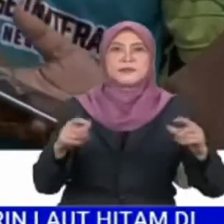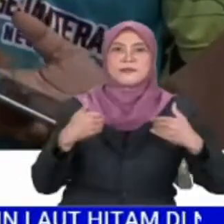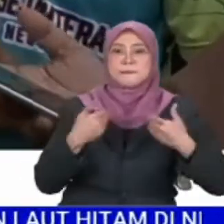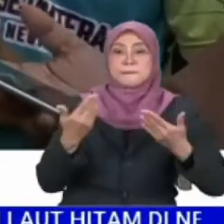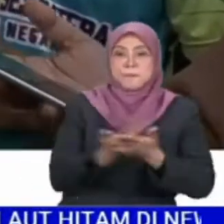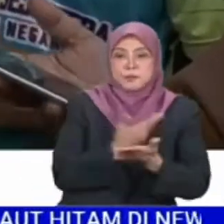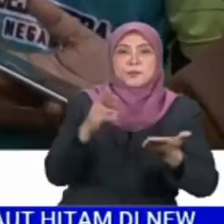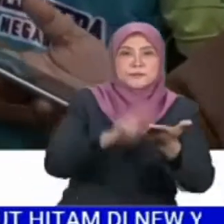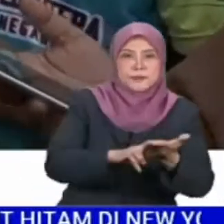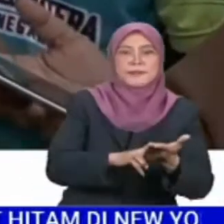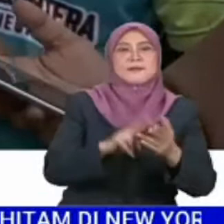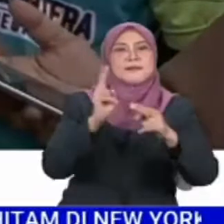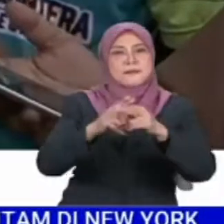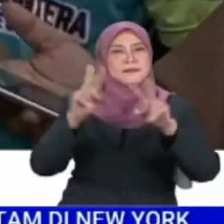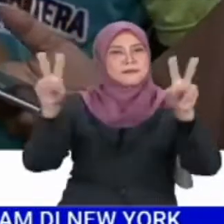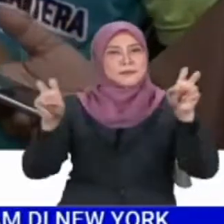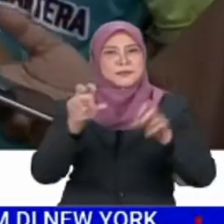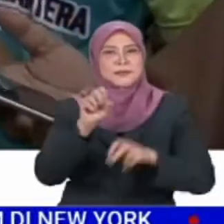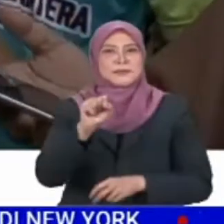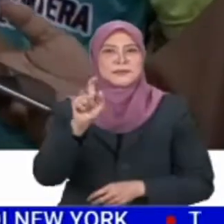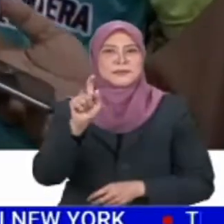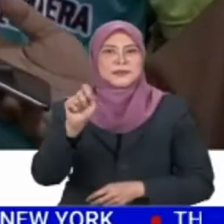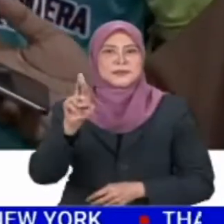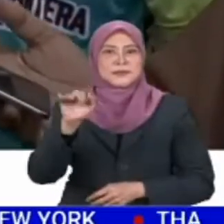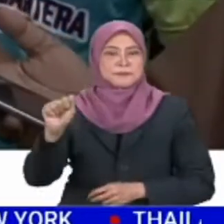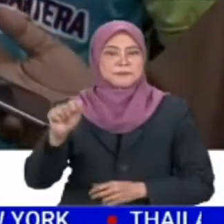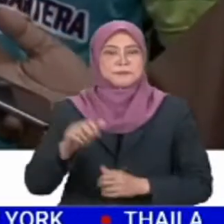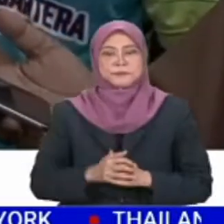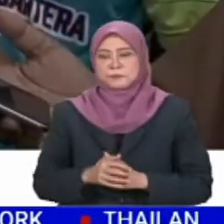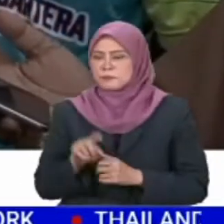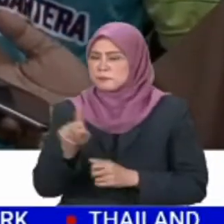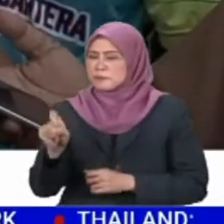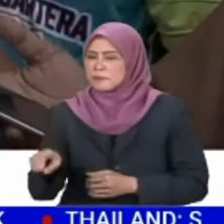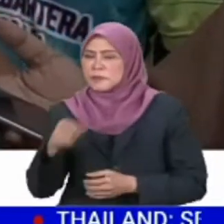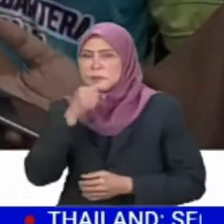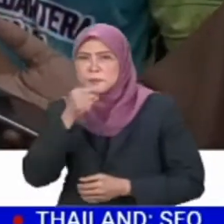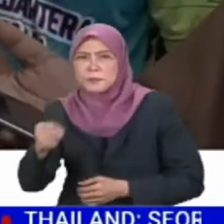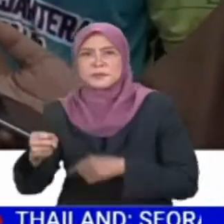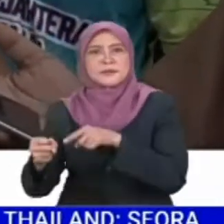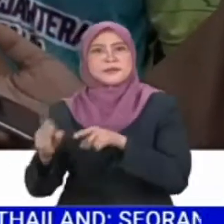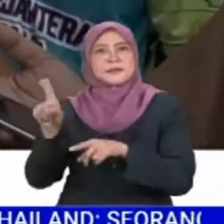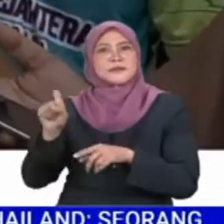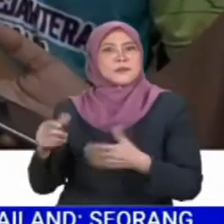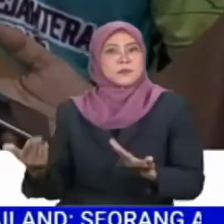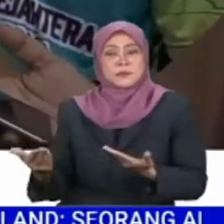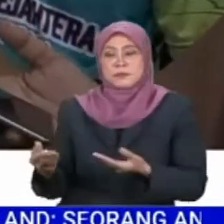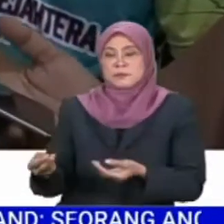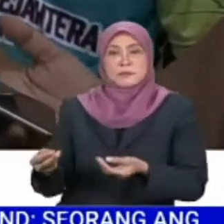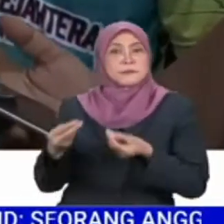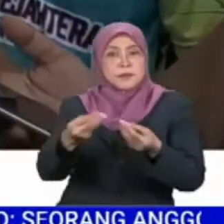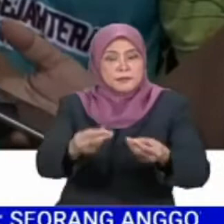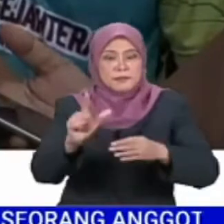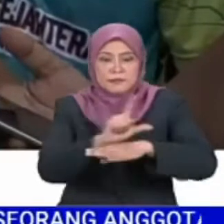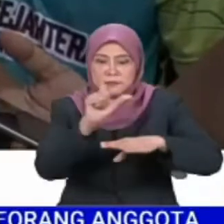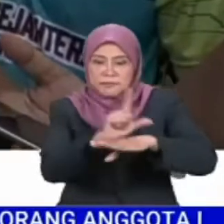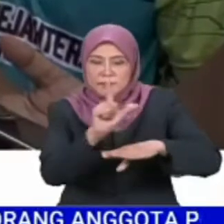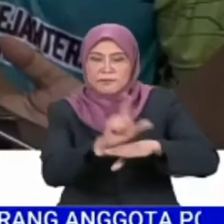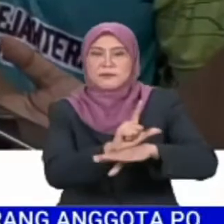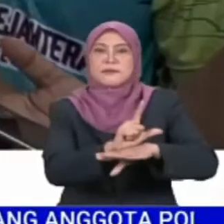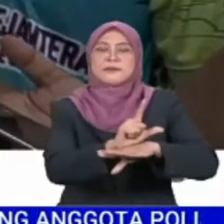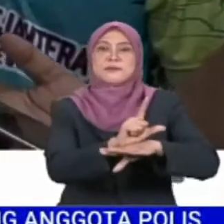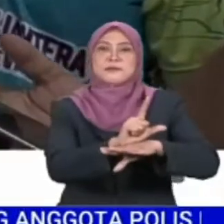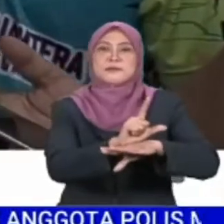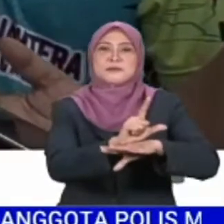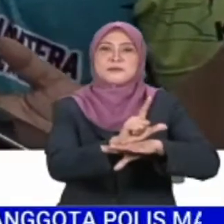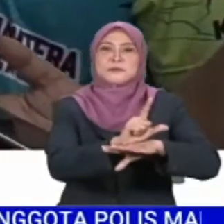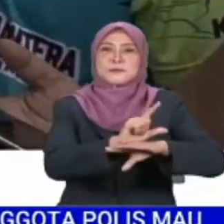mendaftar. Maksudnya mereka akan jadi sukarelawan untuk bantu banjir juga lah. Kita berikan mereka latihan, kita berikan mereka